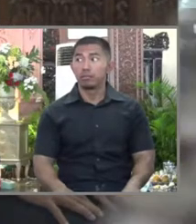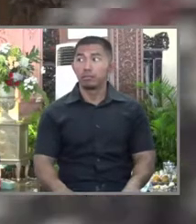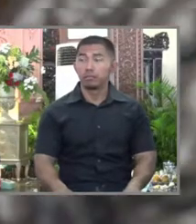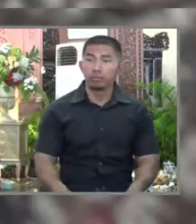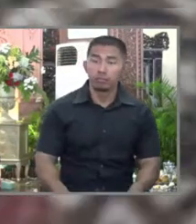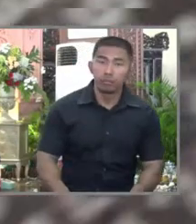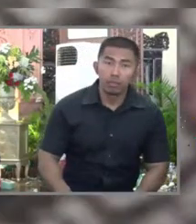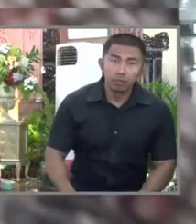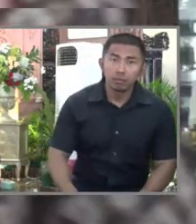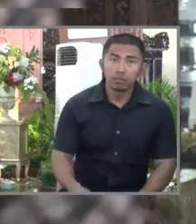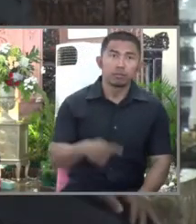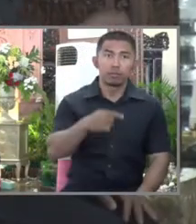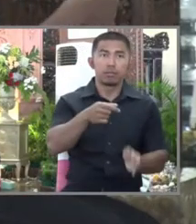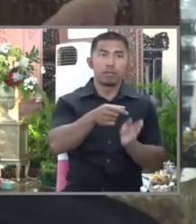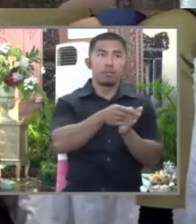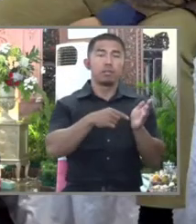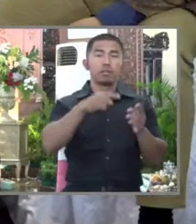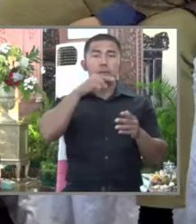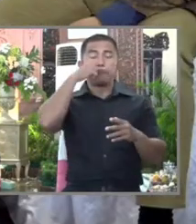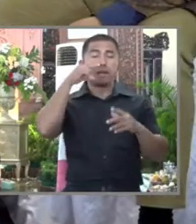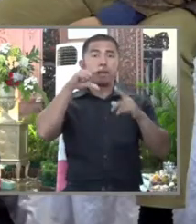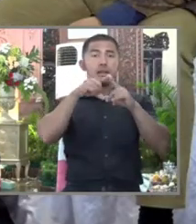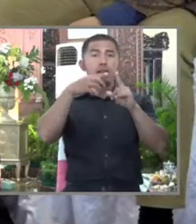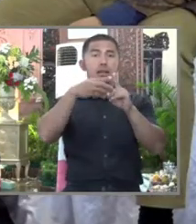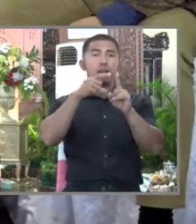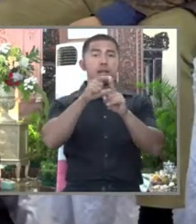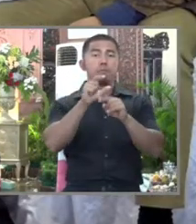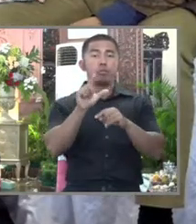silahkan MP3